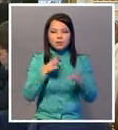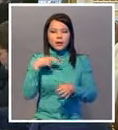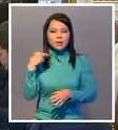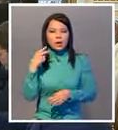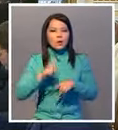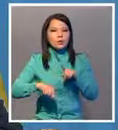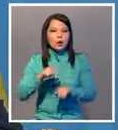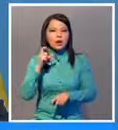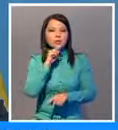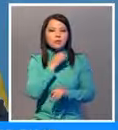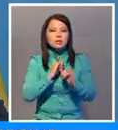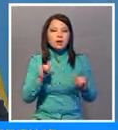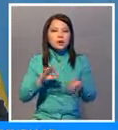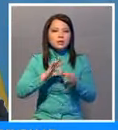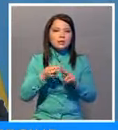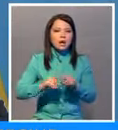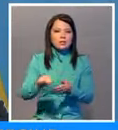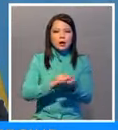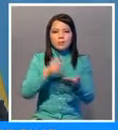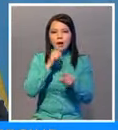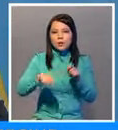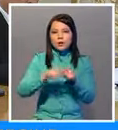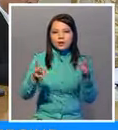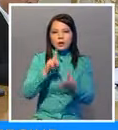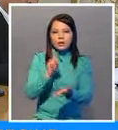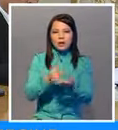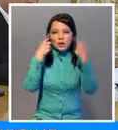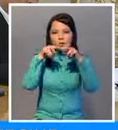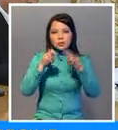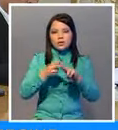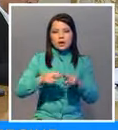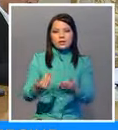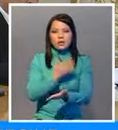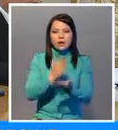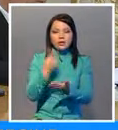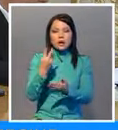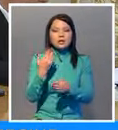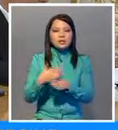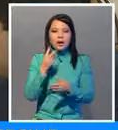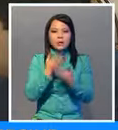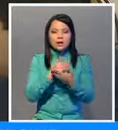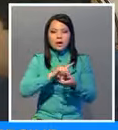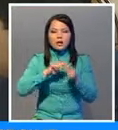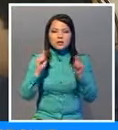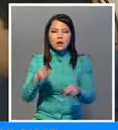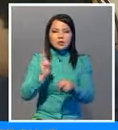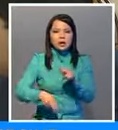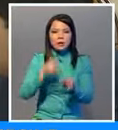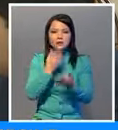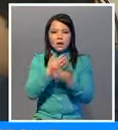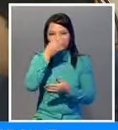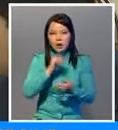отандық экономиканы дамыту амалдарын қайта қараған жөн деп отыр. Елімізде индустрияландырудың бірінші кезеңі аяқталды. Алғашқы 5 жылдықта пайдалы